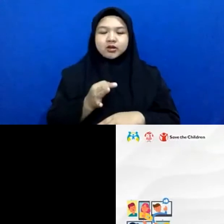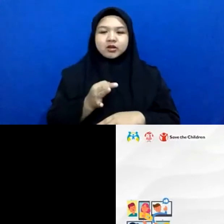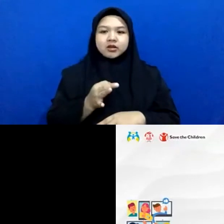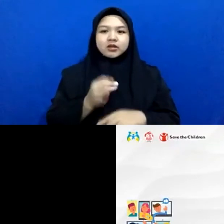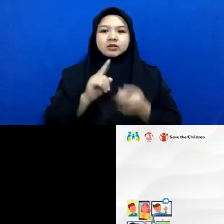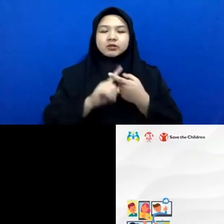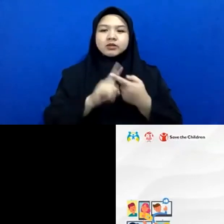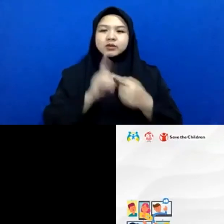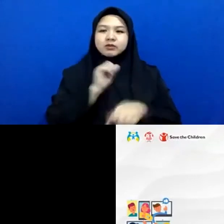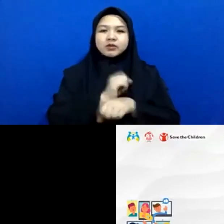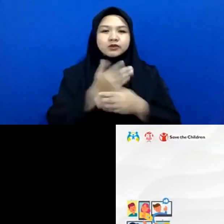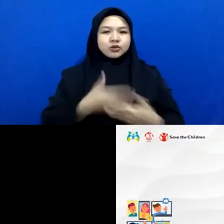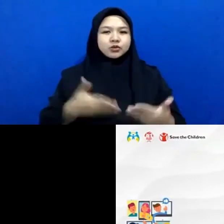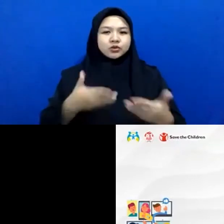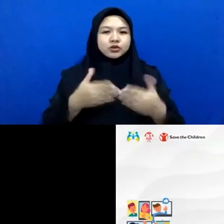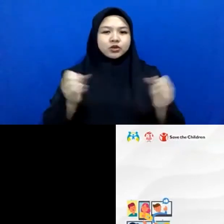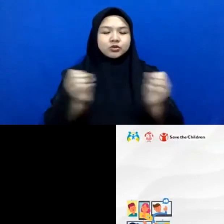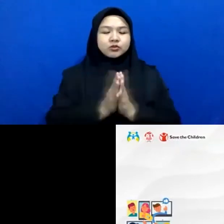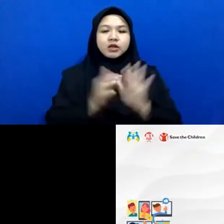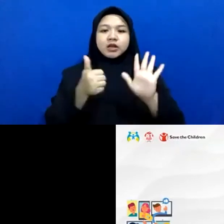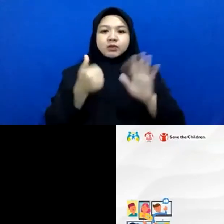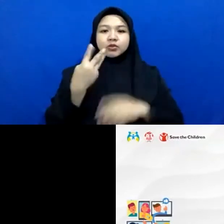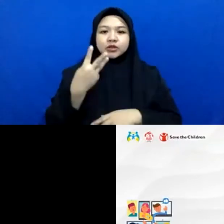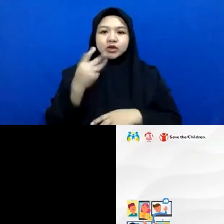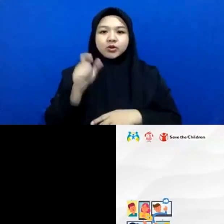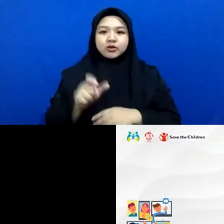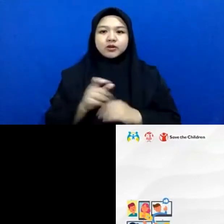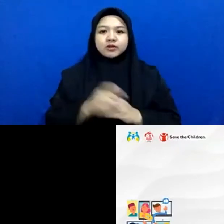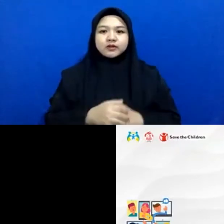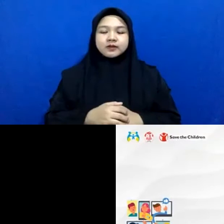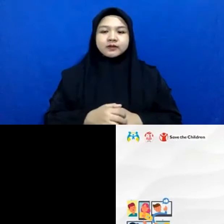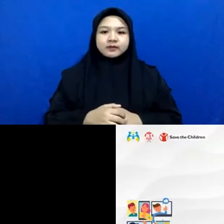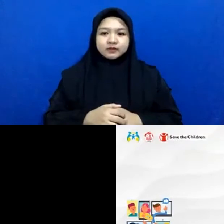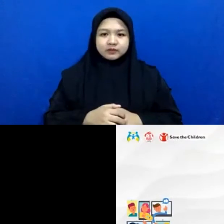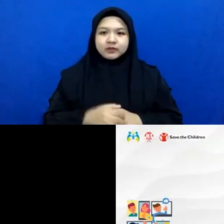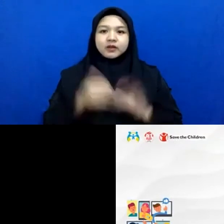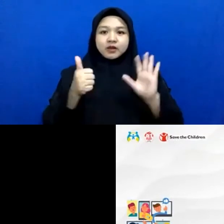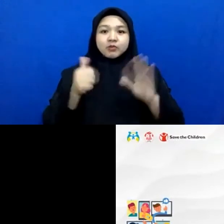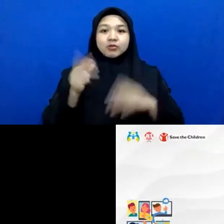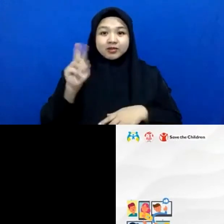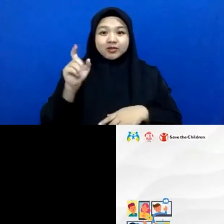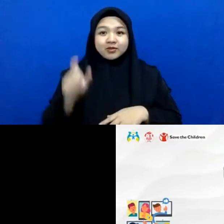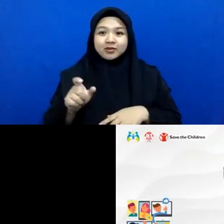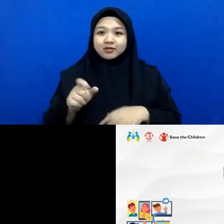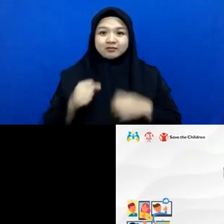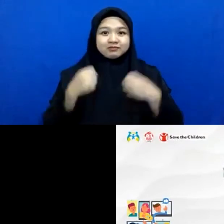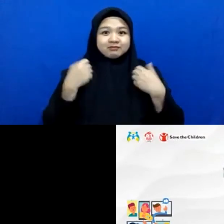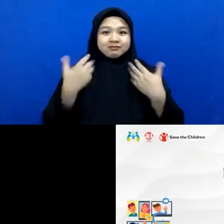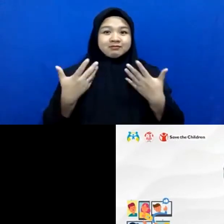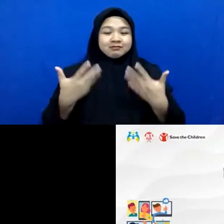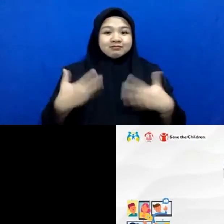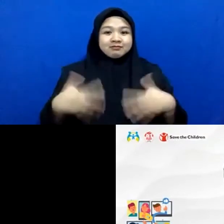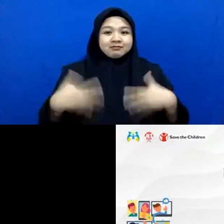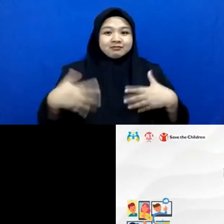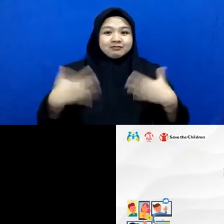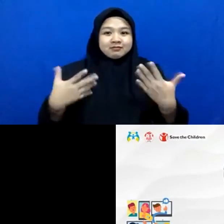teman-teman pekerja sosial berjumlah 63, Pak. Oke, 63 ya, Mas. Iya. 63 tentunya